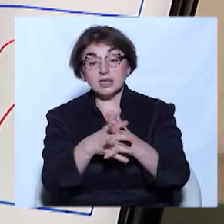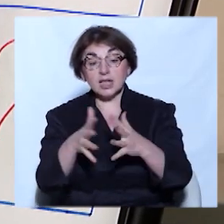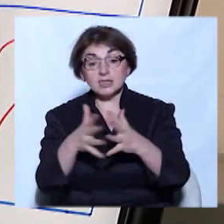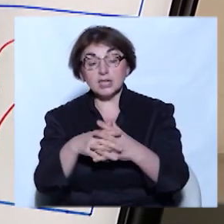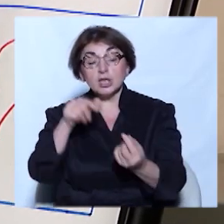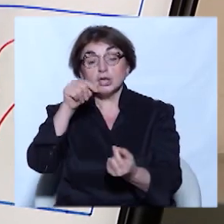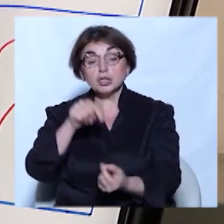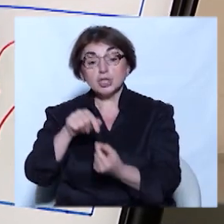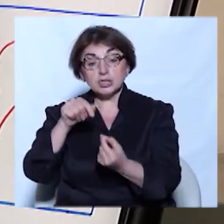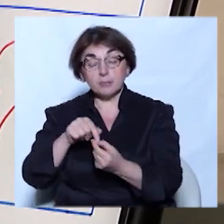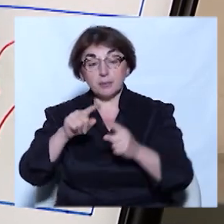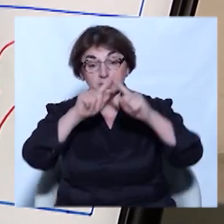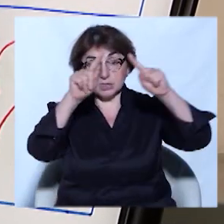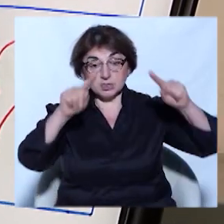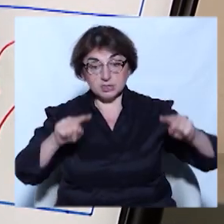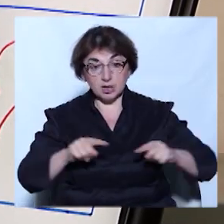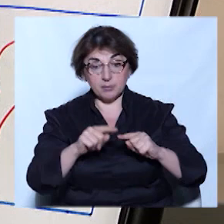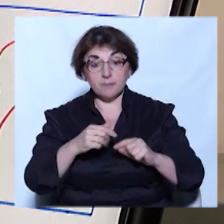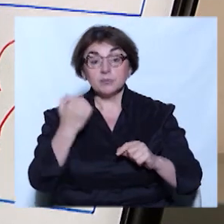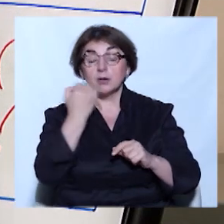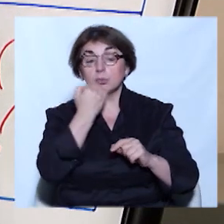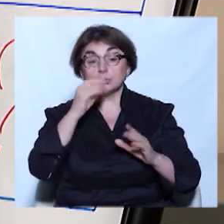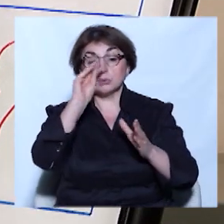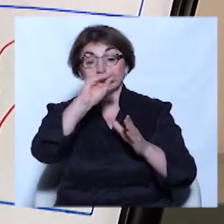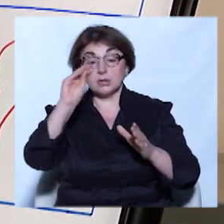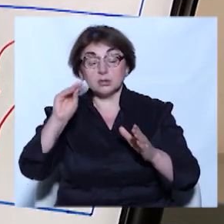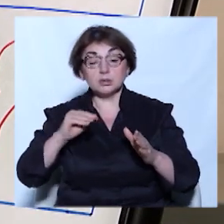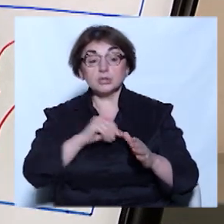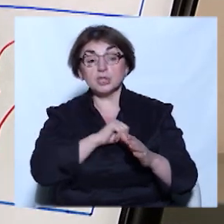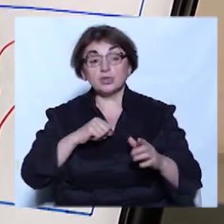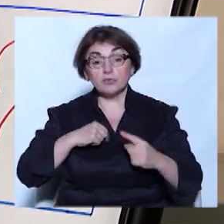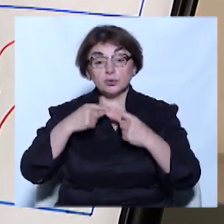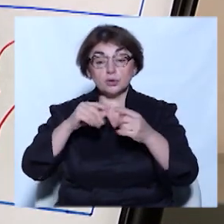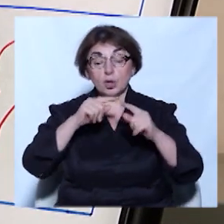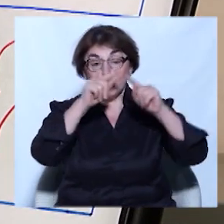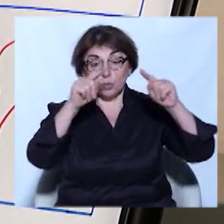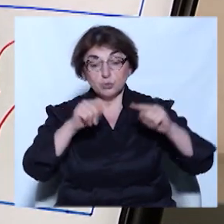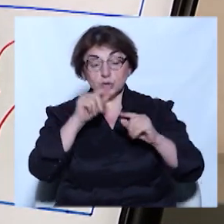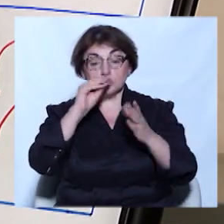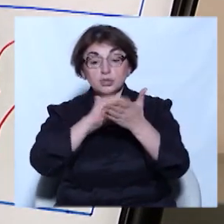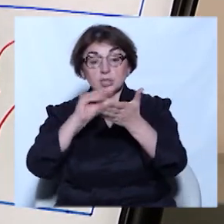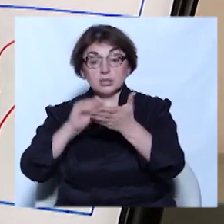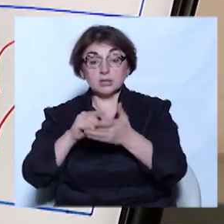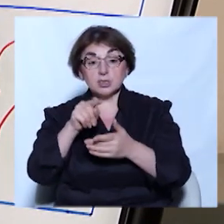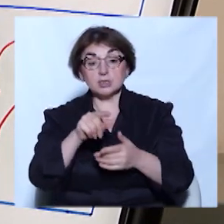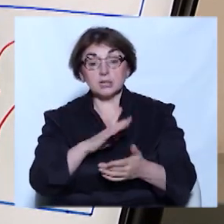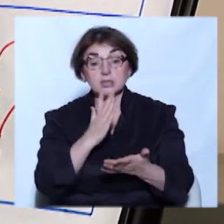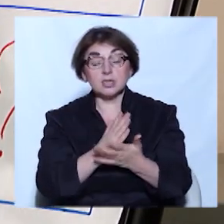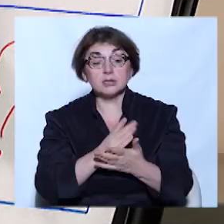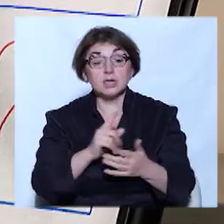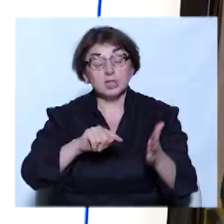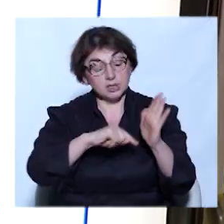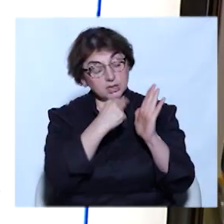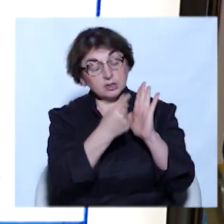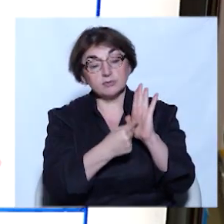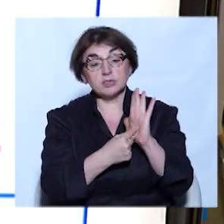შესაბამისი სქემა ავაგე, პროდუქტები დაწერო უჯრებში, სადაც მოთავსებული არის კითხვის